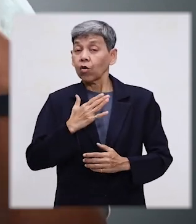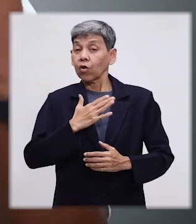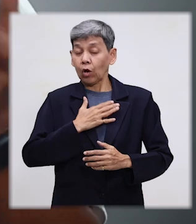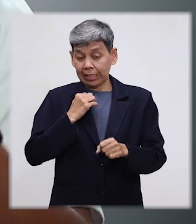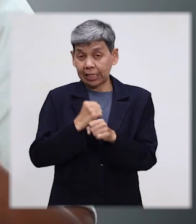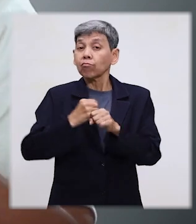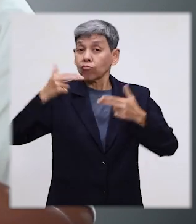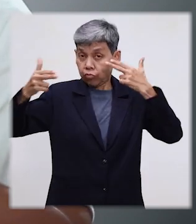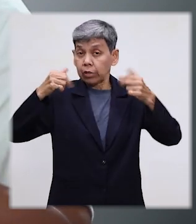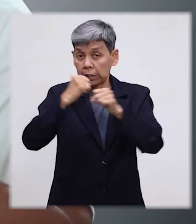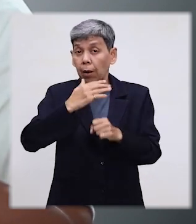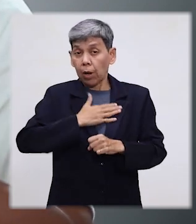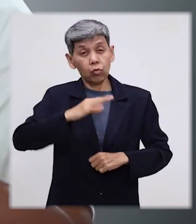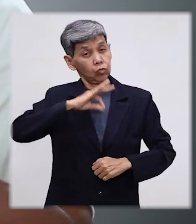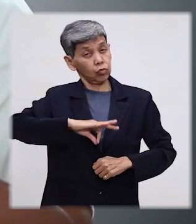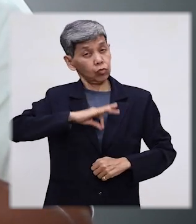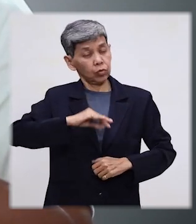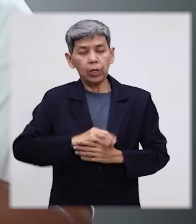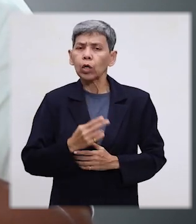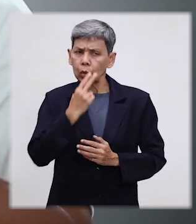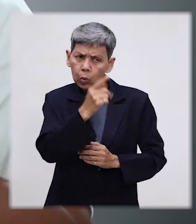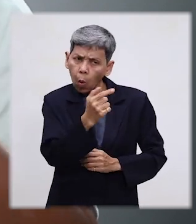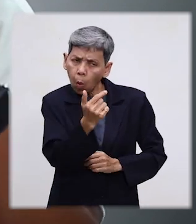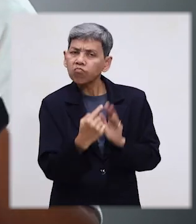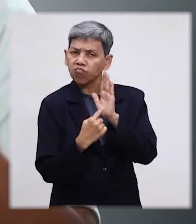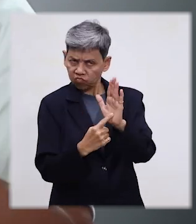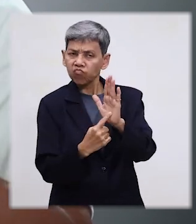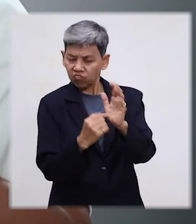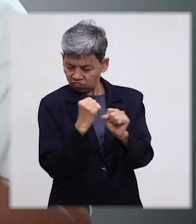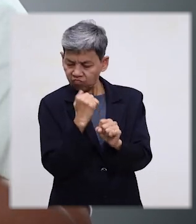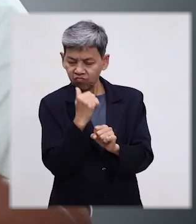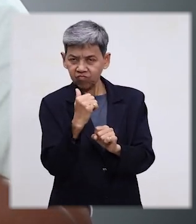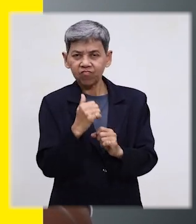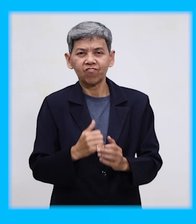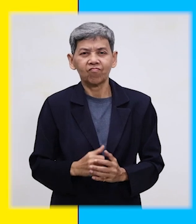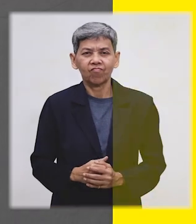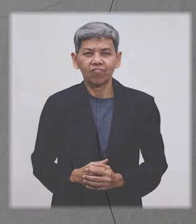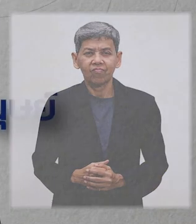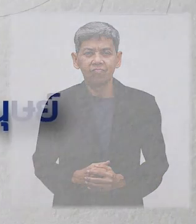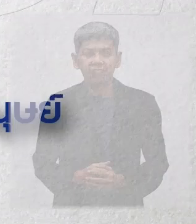บว่าทำงานด้านสื่ออย่างนี้ก็รู้สึกว่าเป็นตัวอย่างที่แบบก้าวผ่านได้ดีครับ